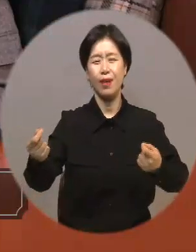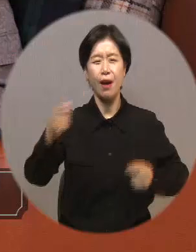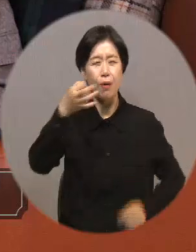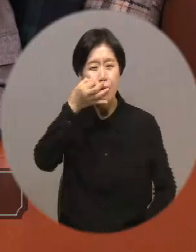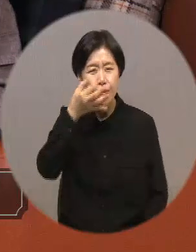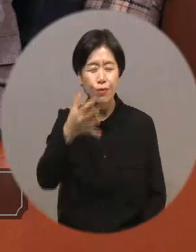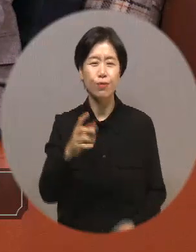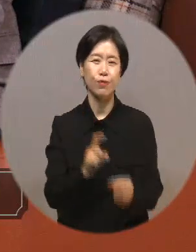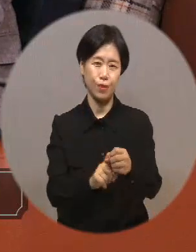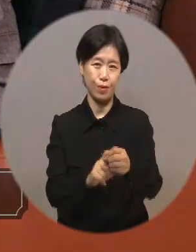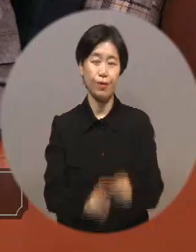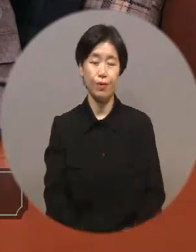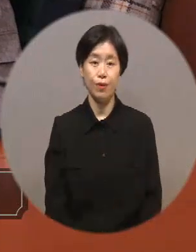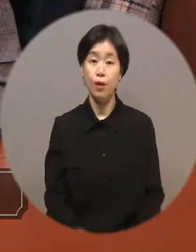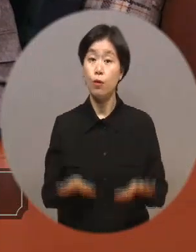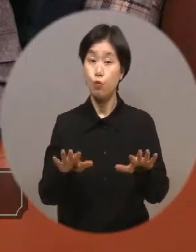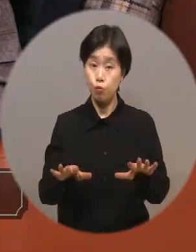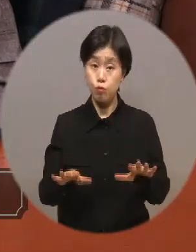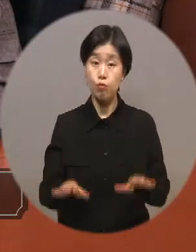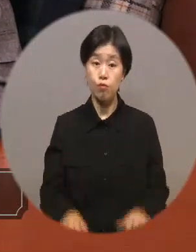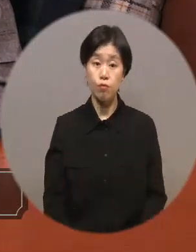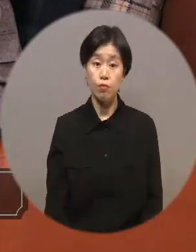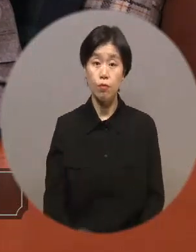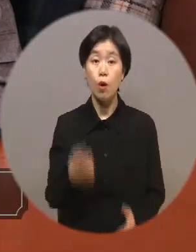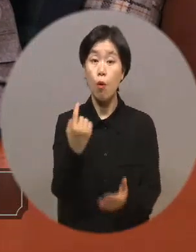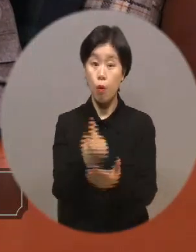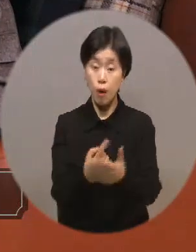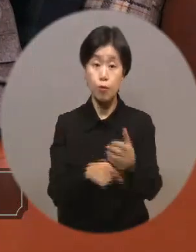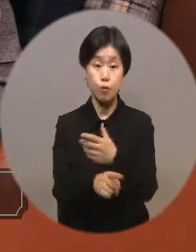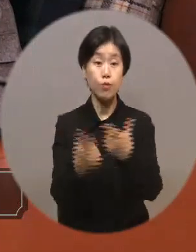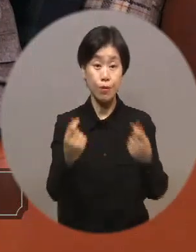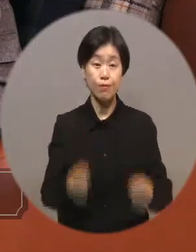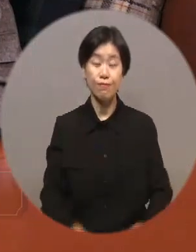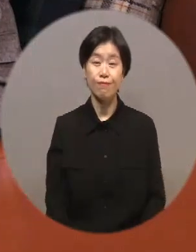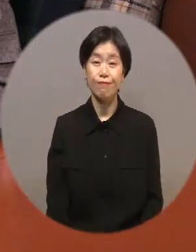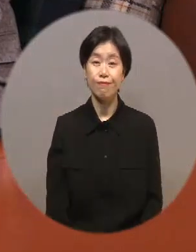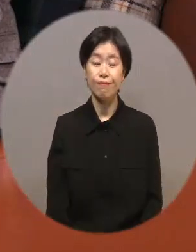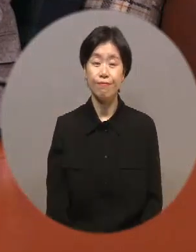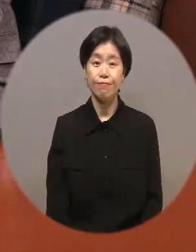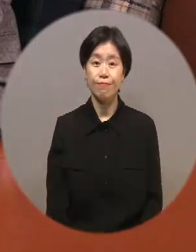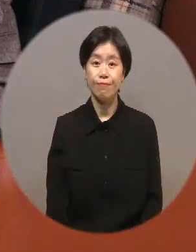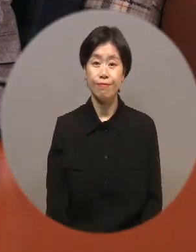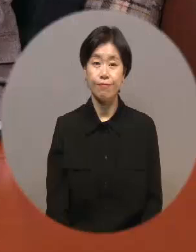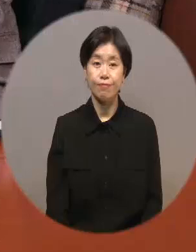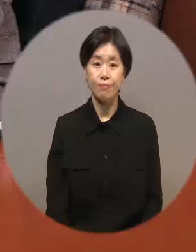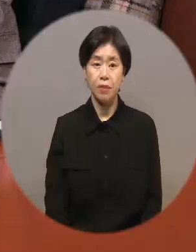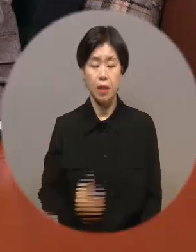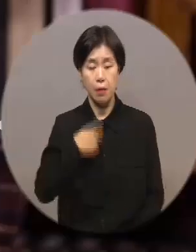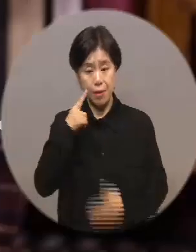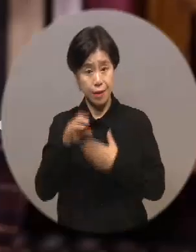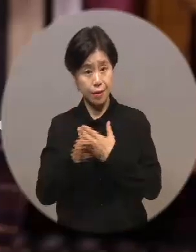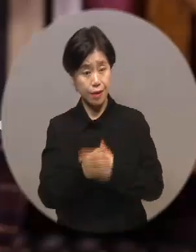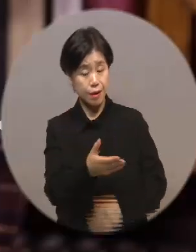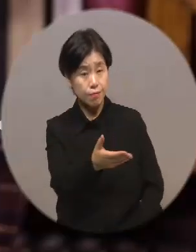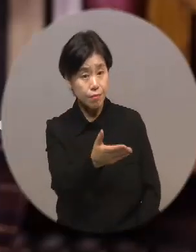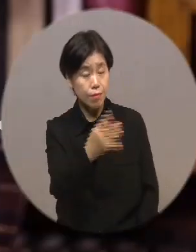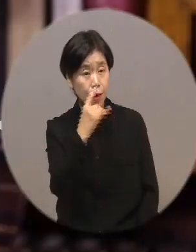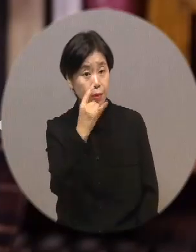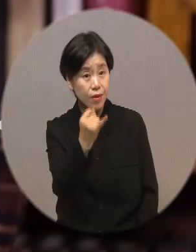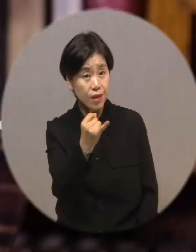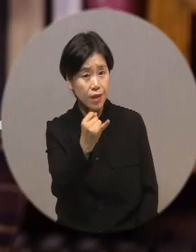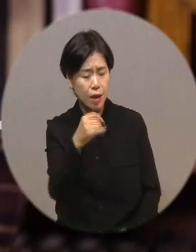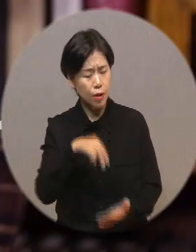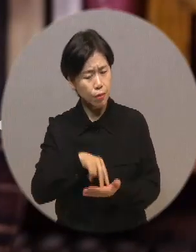그렇게 나가는 거고, 지금 역시도 그 이유로 나가고 있습니다. 근데 제가 대표님 어머니라면 그 프레임을 왜 네가